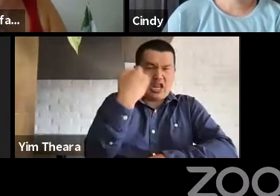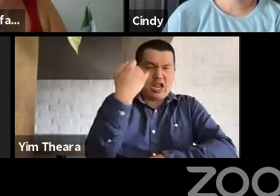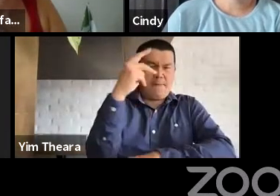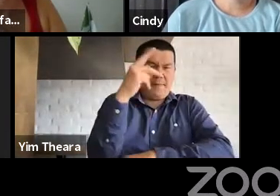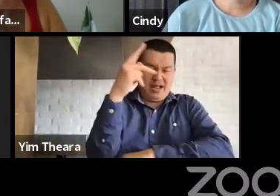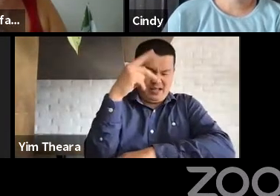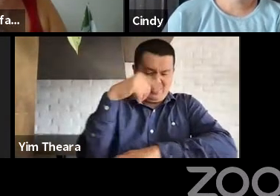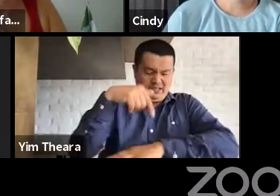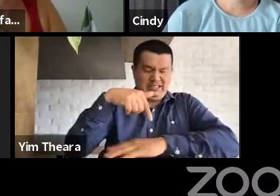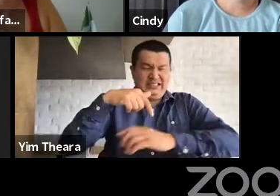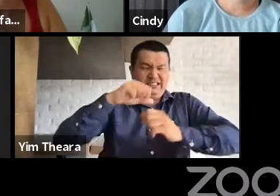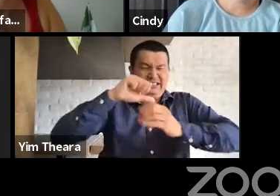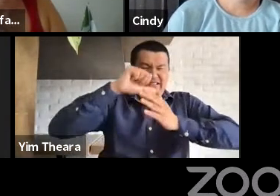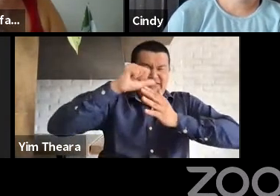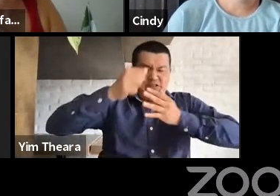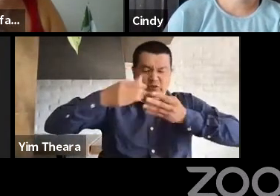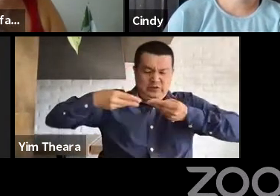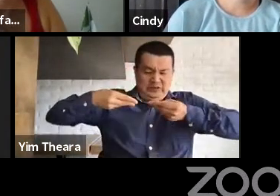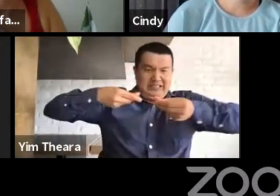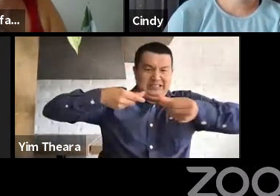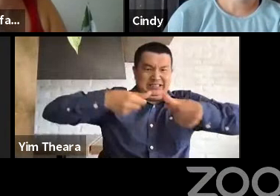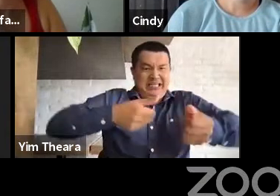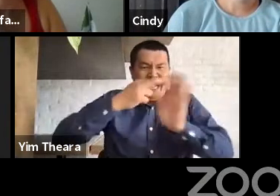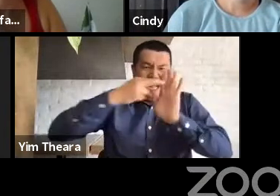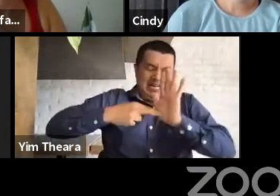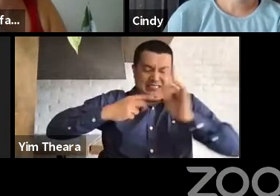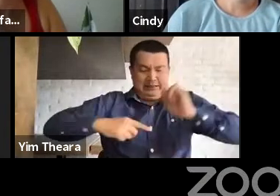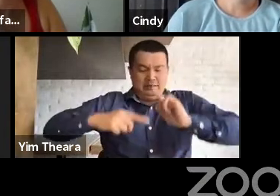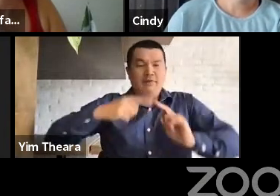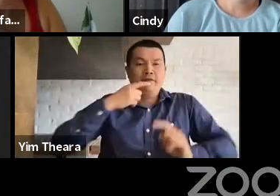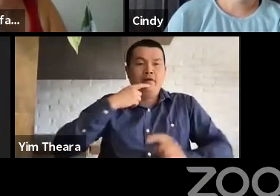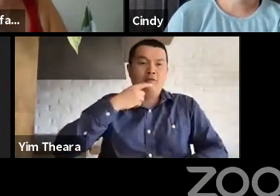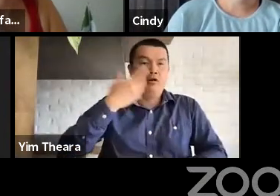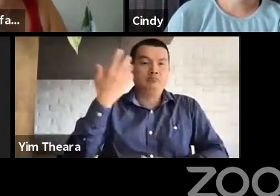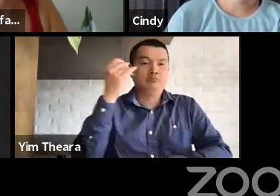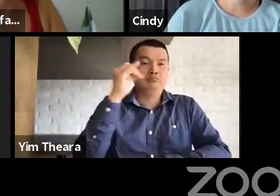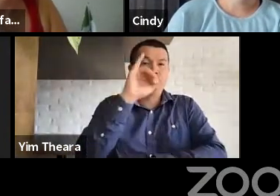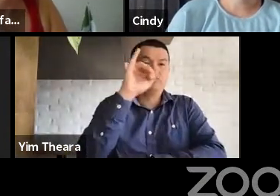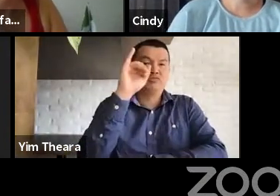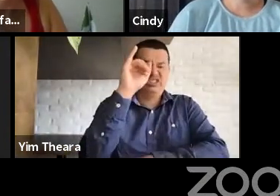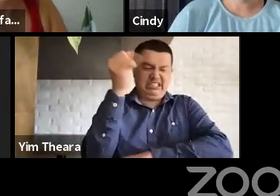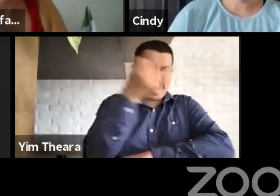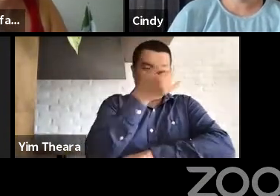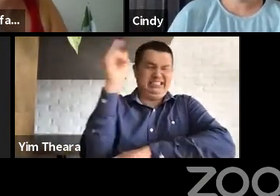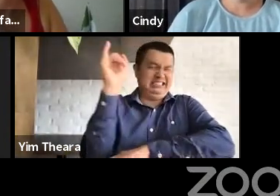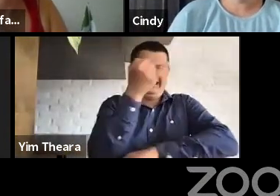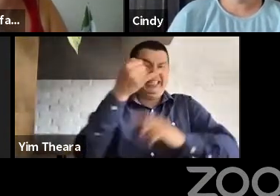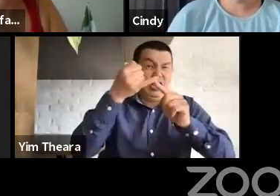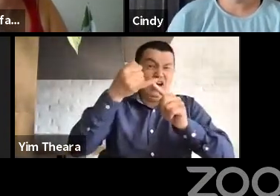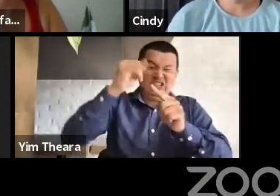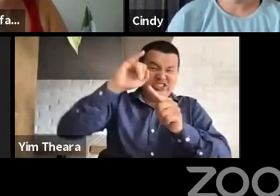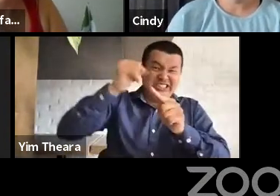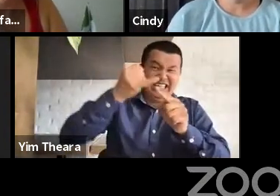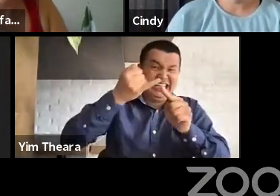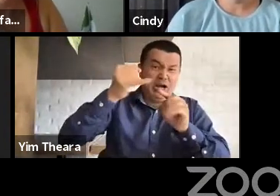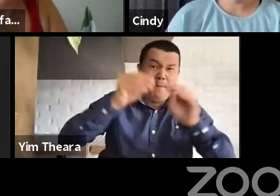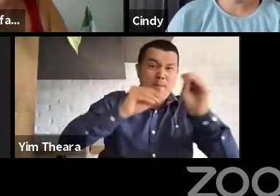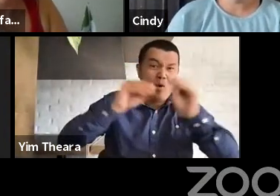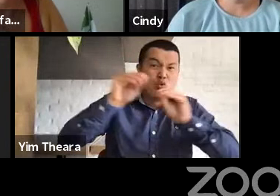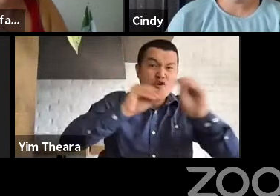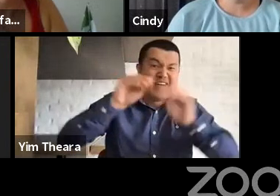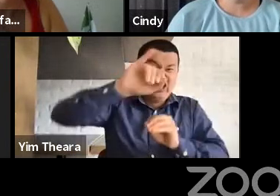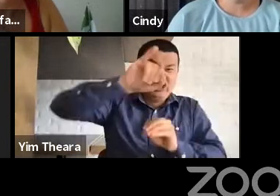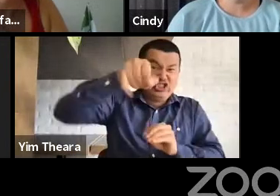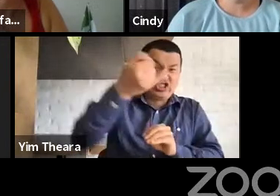Donc, si on fait un grand J, la configuration n'est pas souple. Donc, les règles ne permettent pas